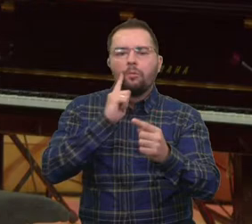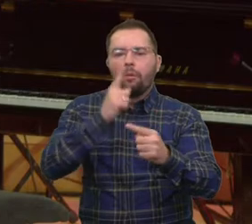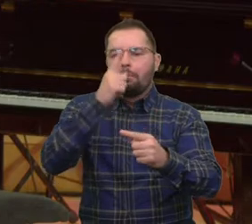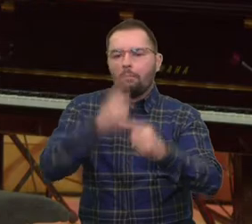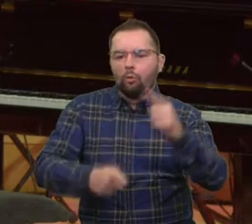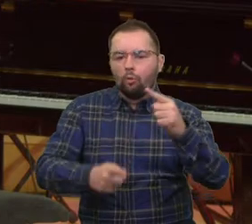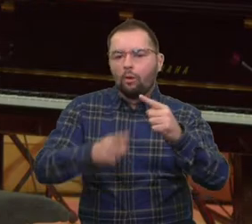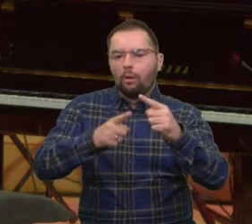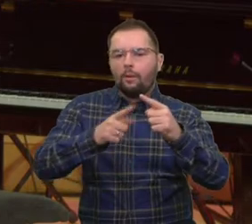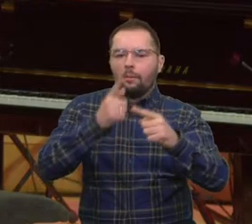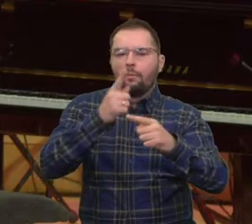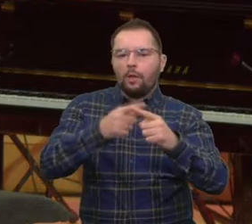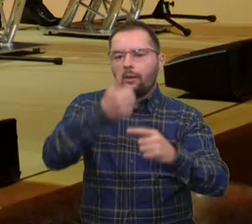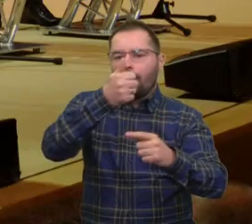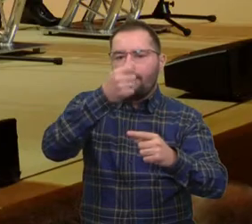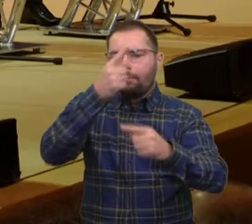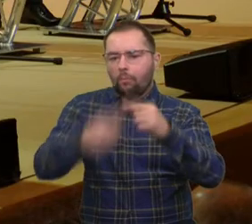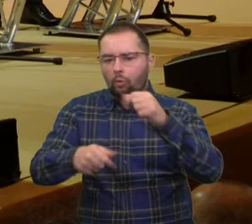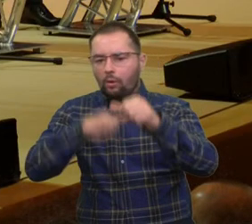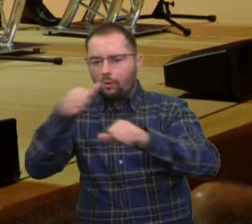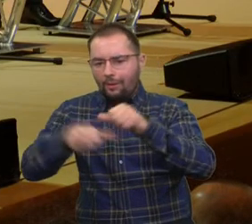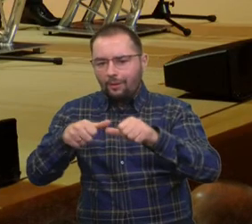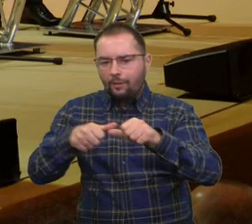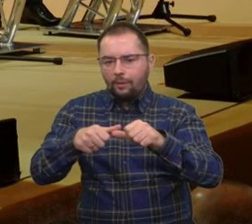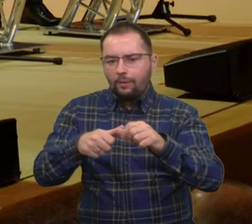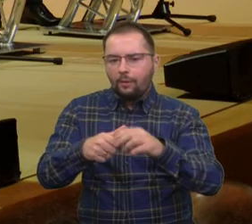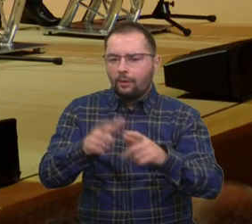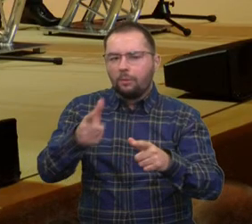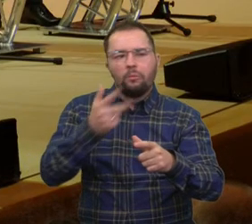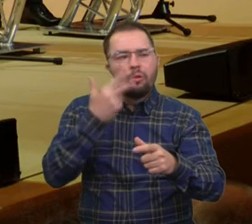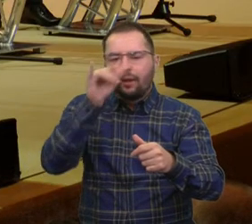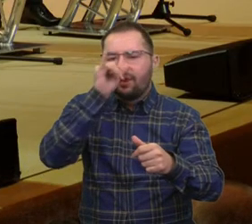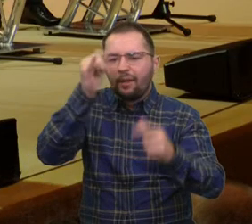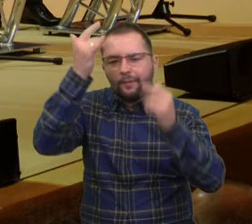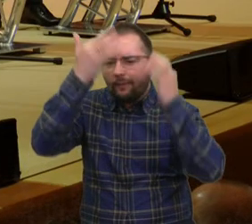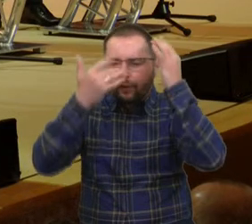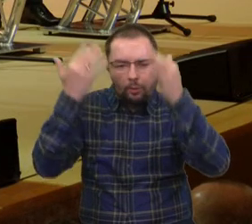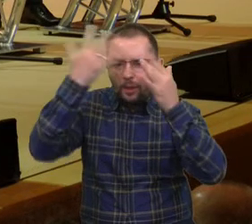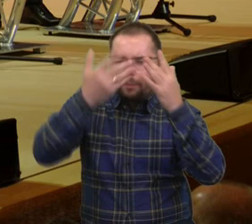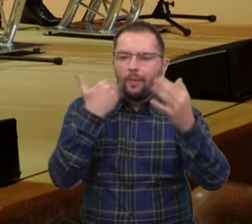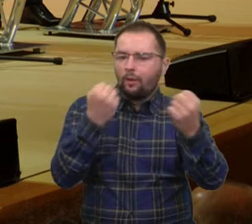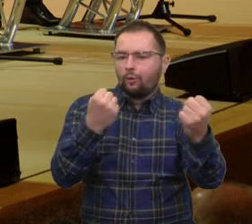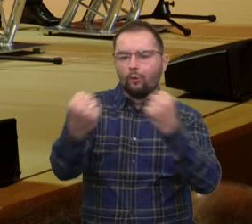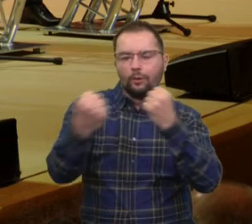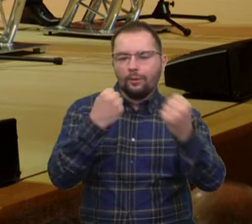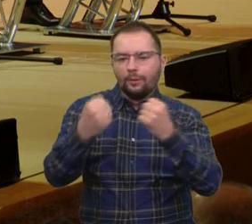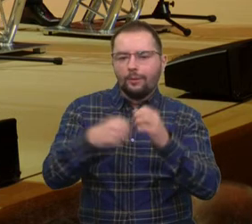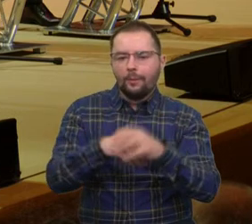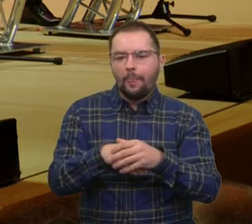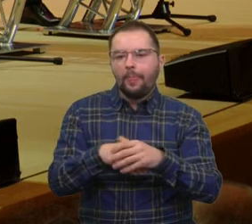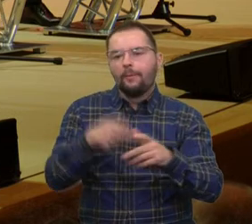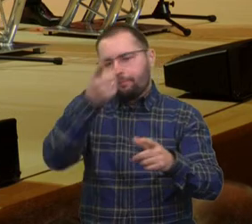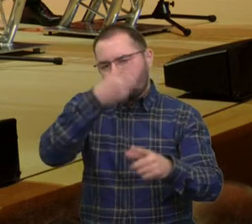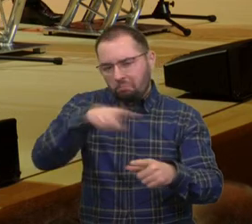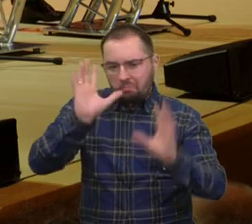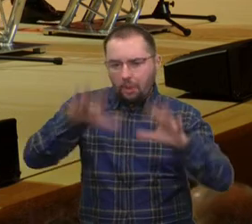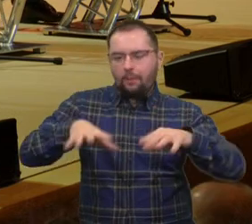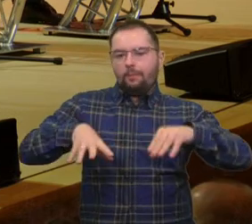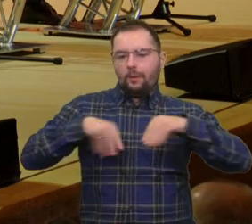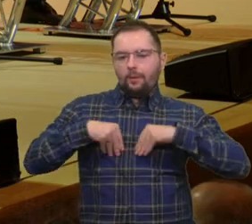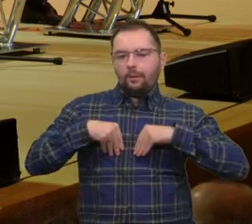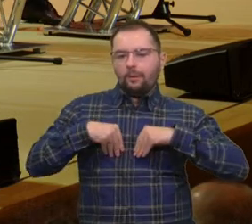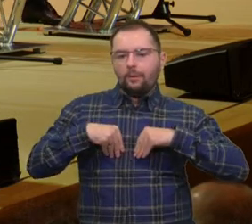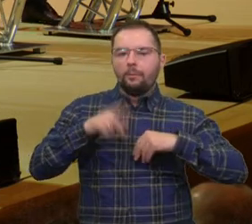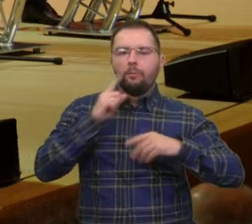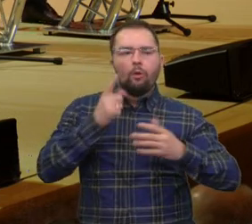roku. To zdaje się dzisiaj dość niewyobrażalna sprawa. I ludzie to przyjmowali